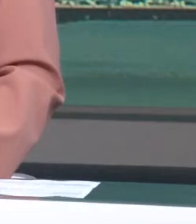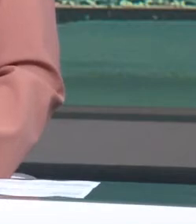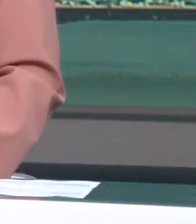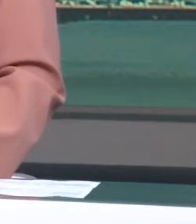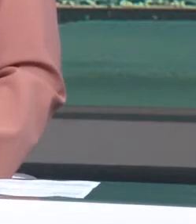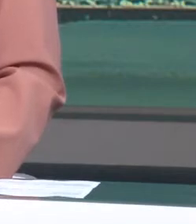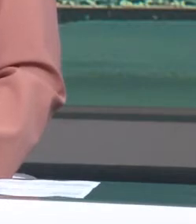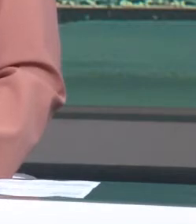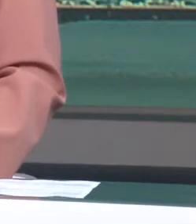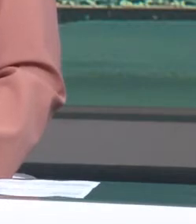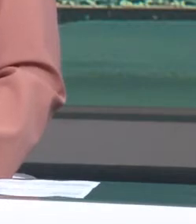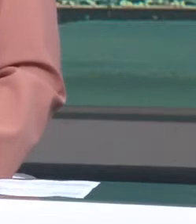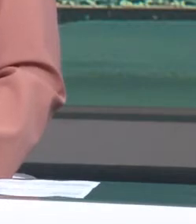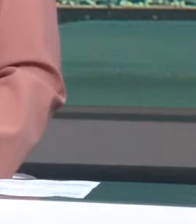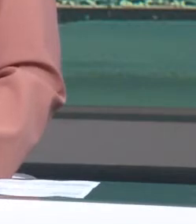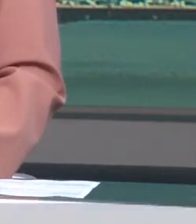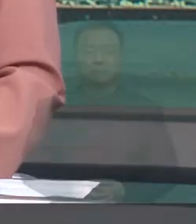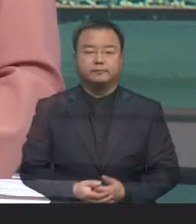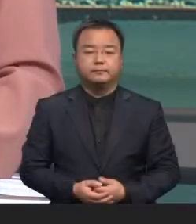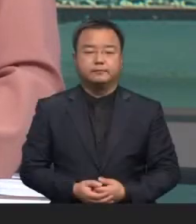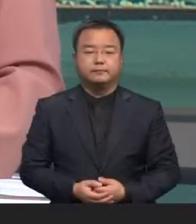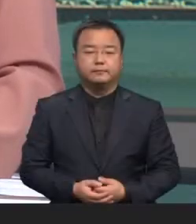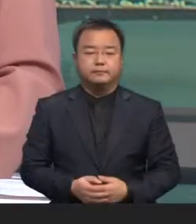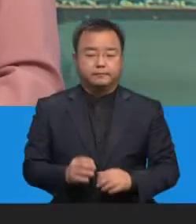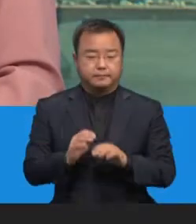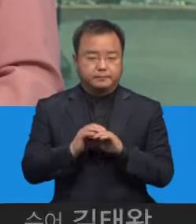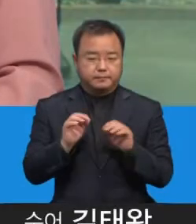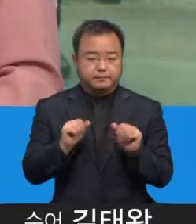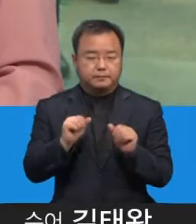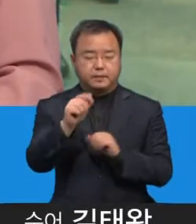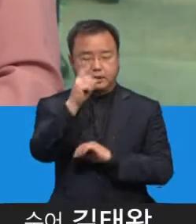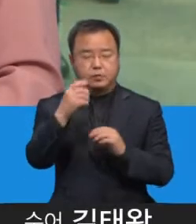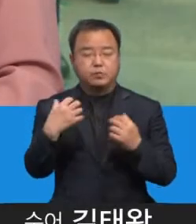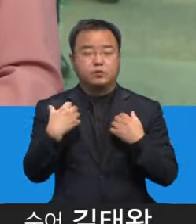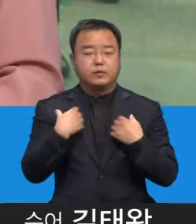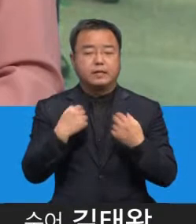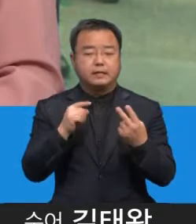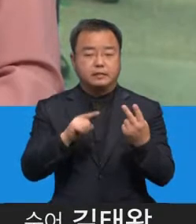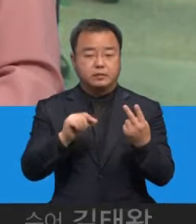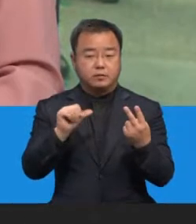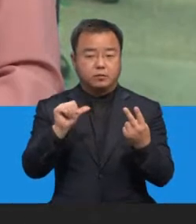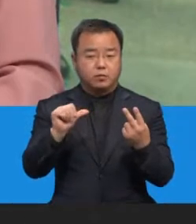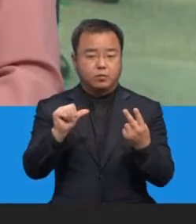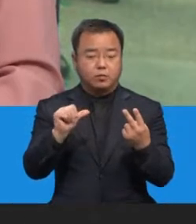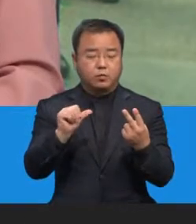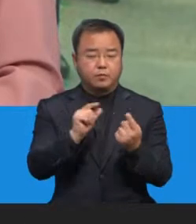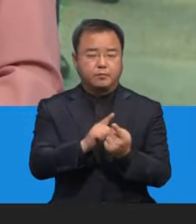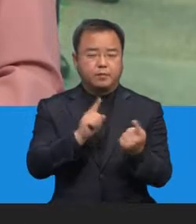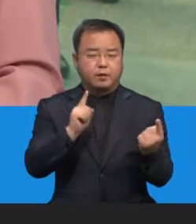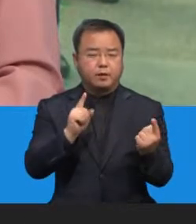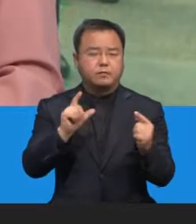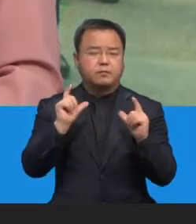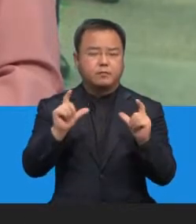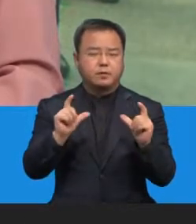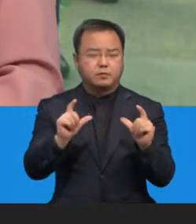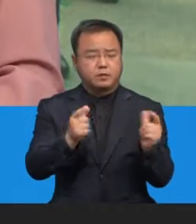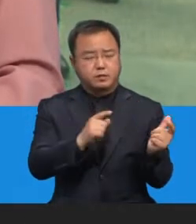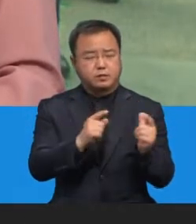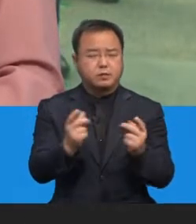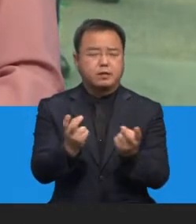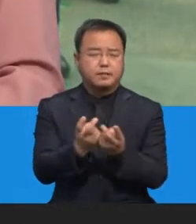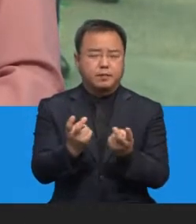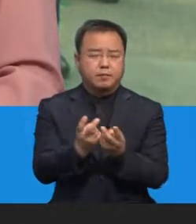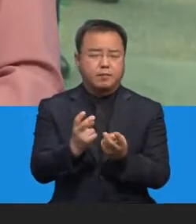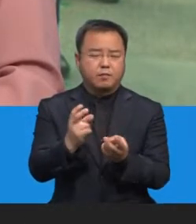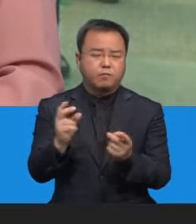정부가 수도권 거리 두기를 2.5단계로 올리면서 내린 방역 지침을 두고 이런저런 논란이 많습니다. 특히